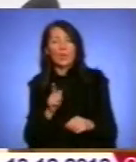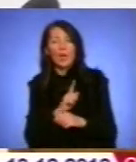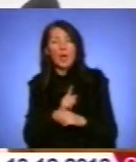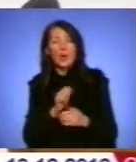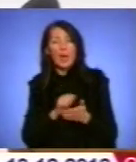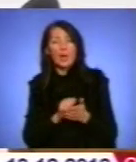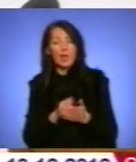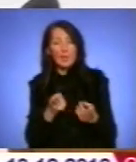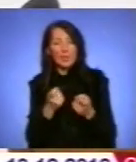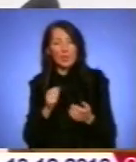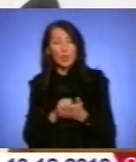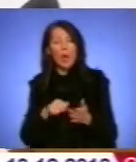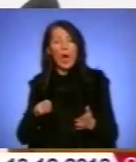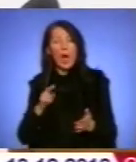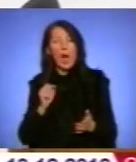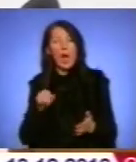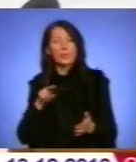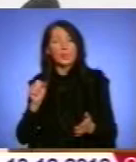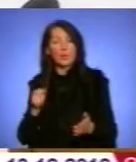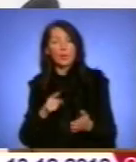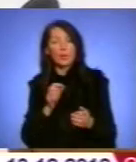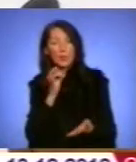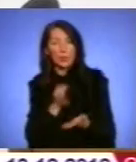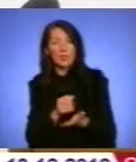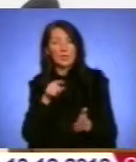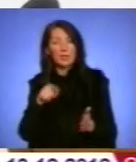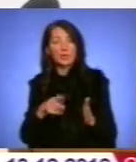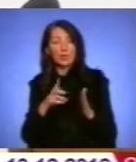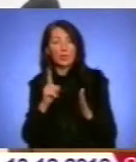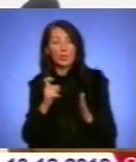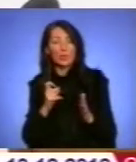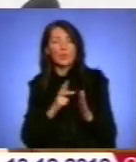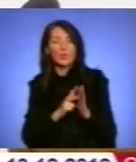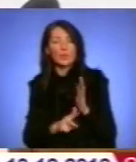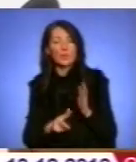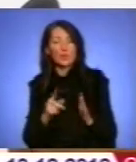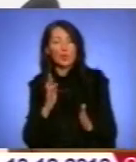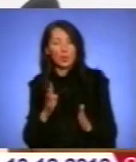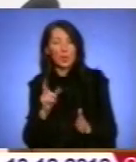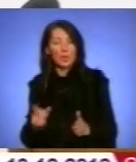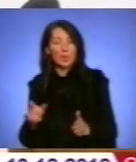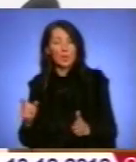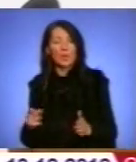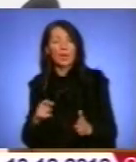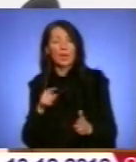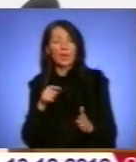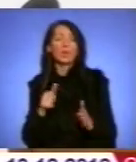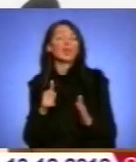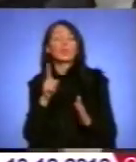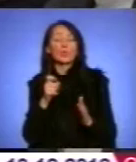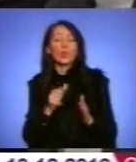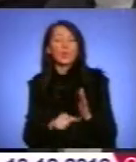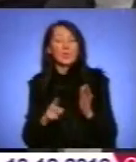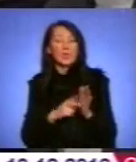до адміністративної відповідальності 1184 працівники, в тому числі 677 перших